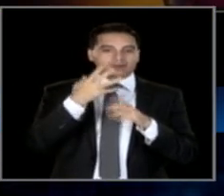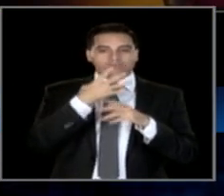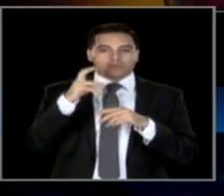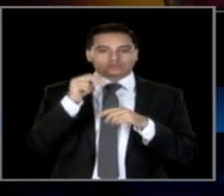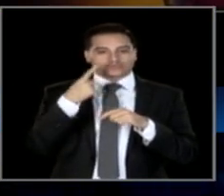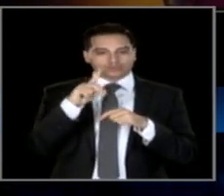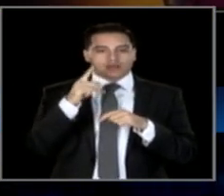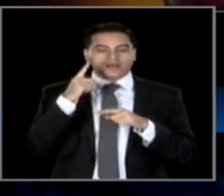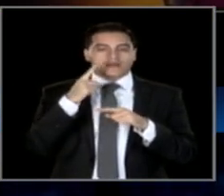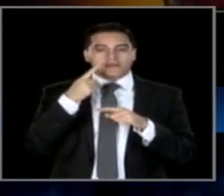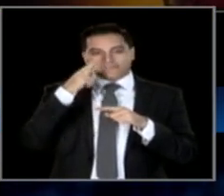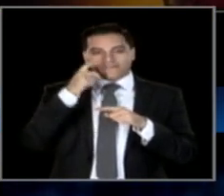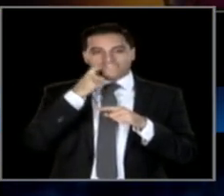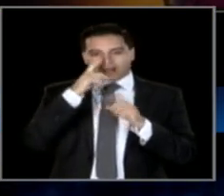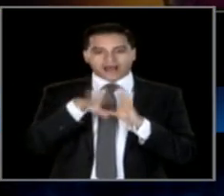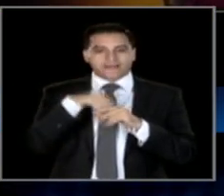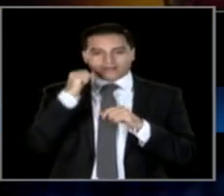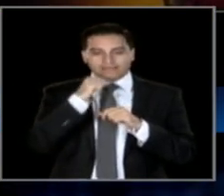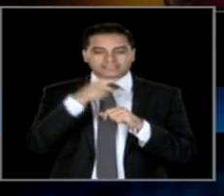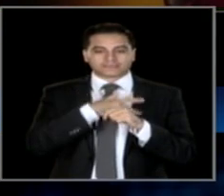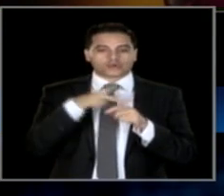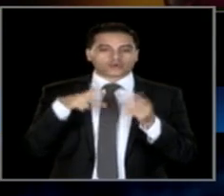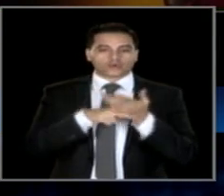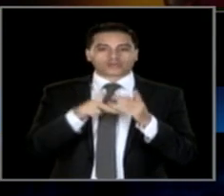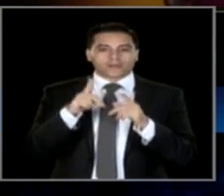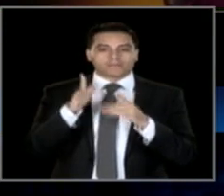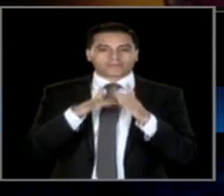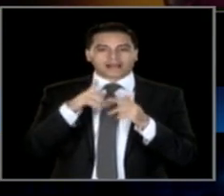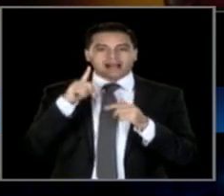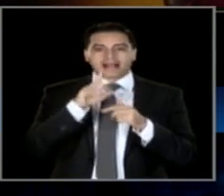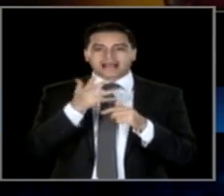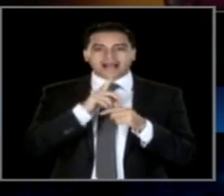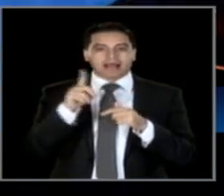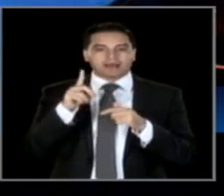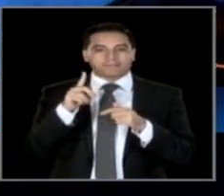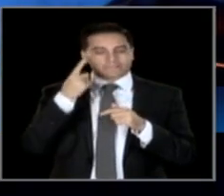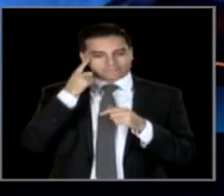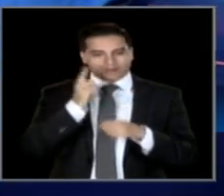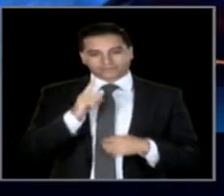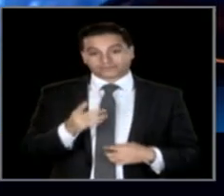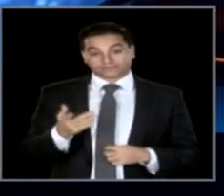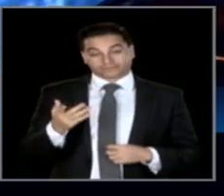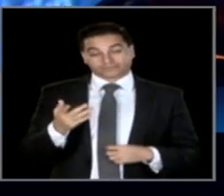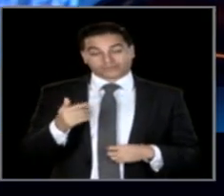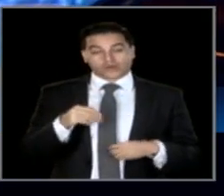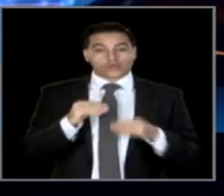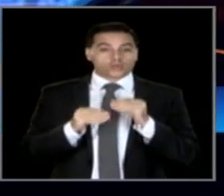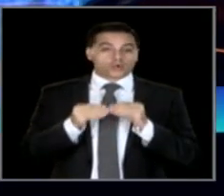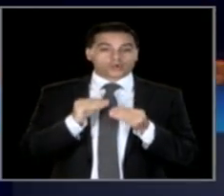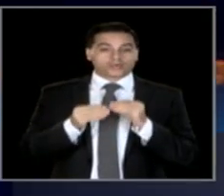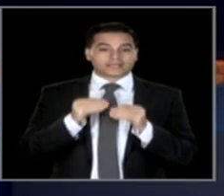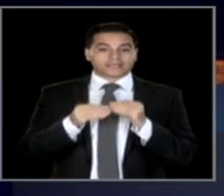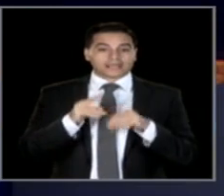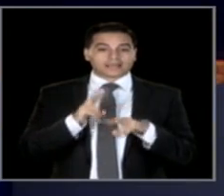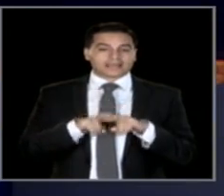420. صح. من هي الفنانه المصريه التي غنت تتر الجزء الاول من مسلسل ليلى؟ باص. ما هو لون النجمه؟